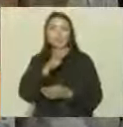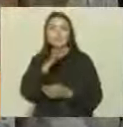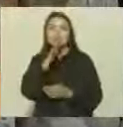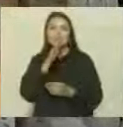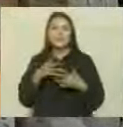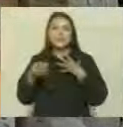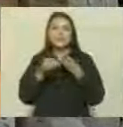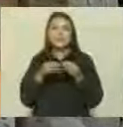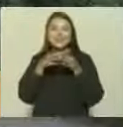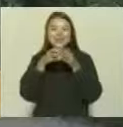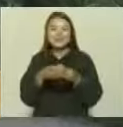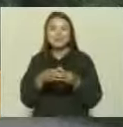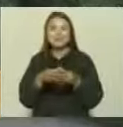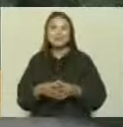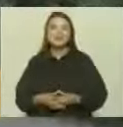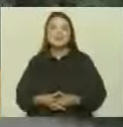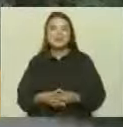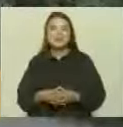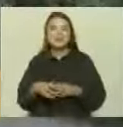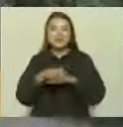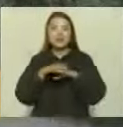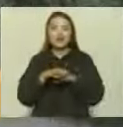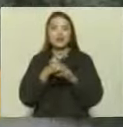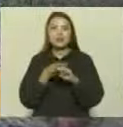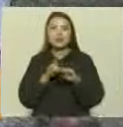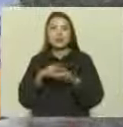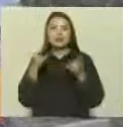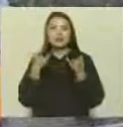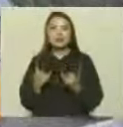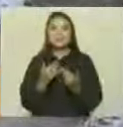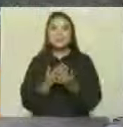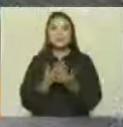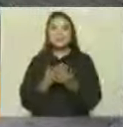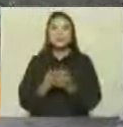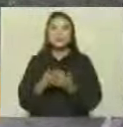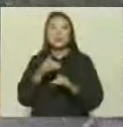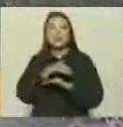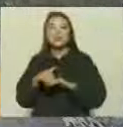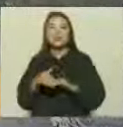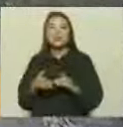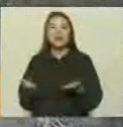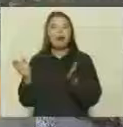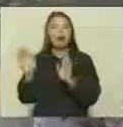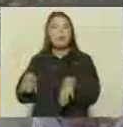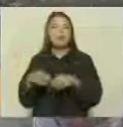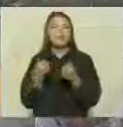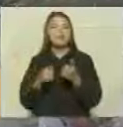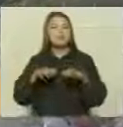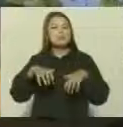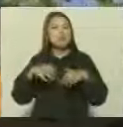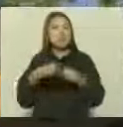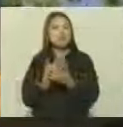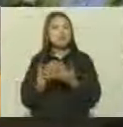бәрі қосылып ұлиды деген. Тұрғындардың айтуынша иттердің иесі олардың азығын есік алдында көшенің бойына қалдырып кетеді. Соның кесірінен